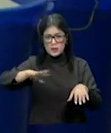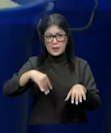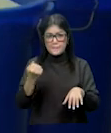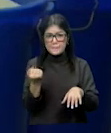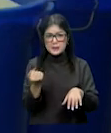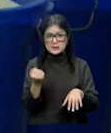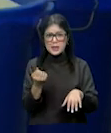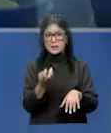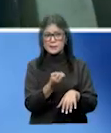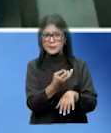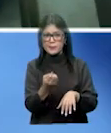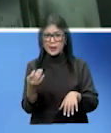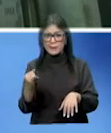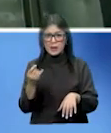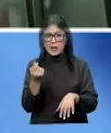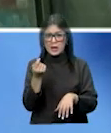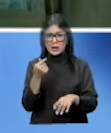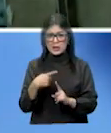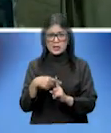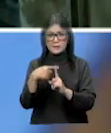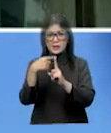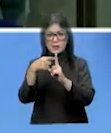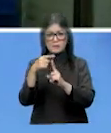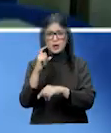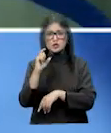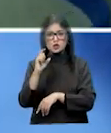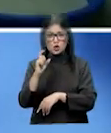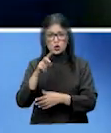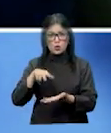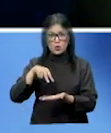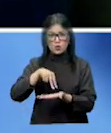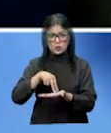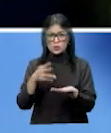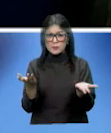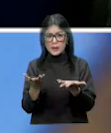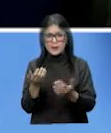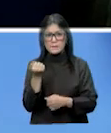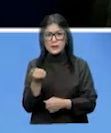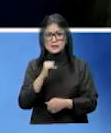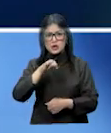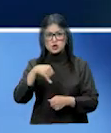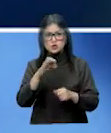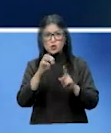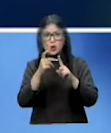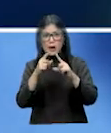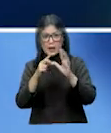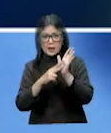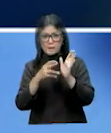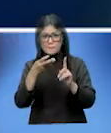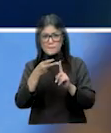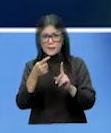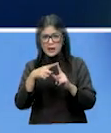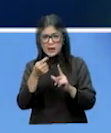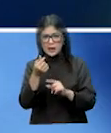pasar di masyarakat mengalami peningkatan di tempat saya berdiri pada saat sekarang ini di Pasar jaahar Baru Jakarta Pusat komoditas pangan yang